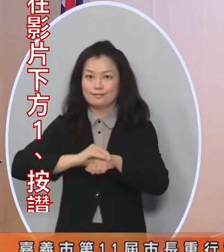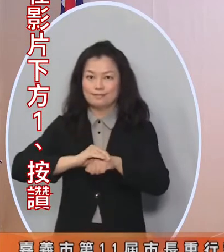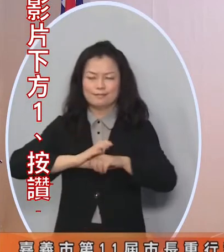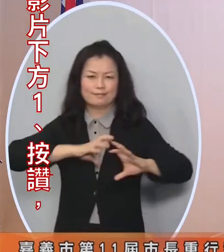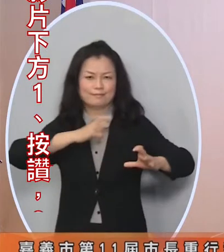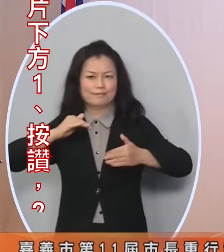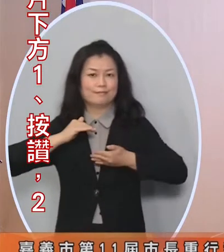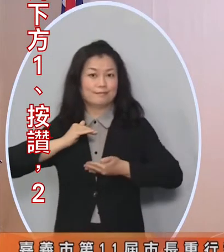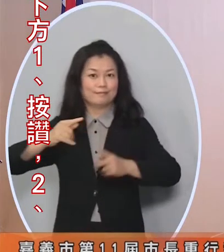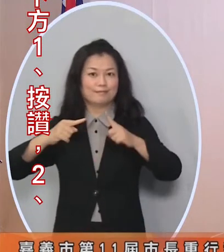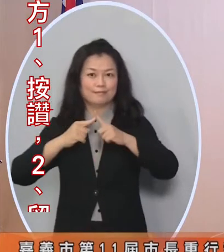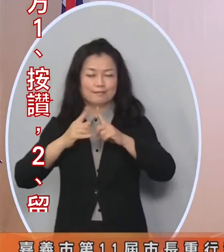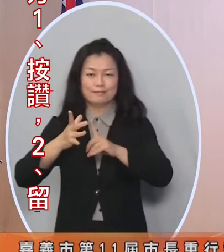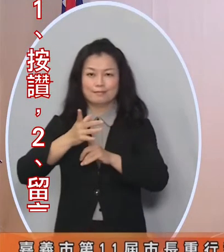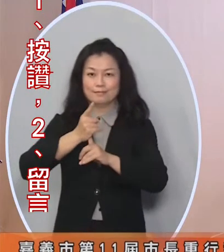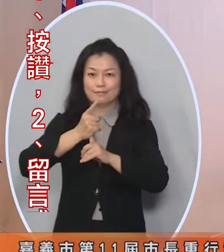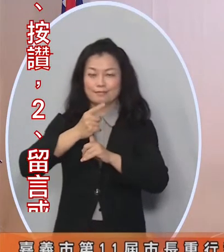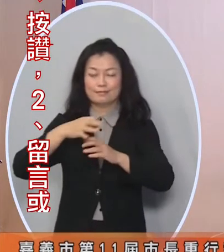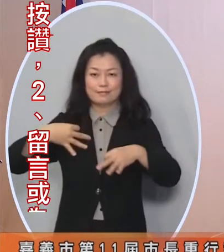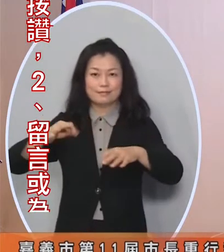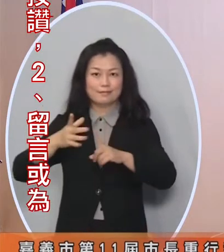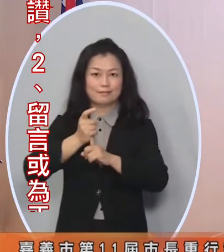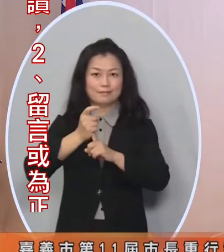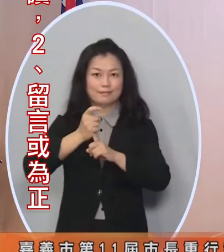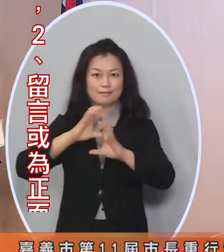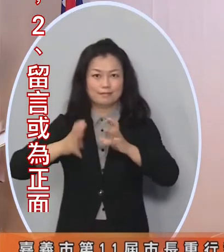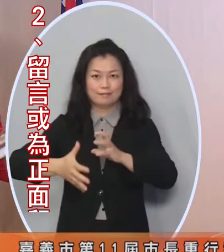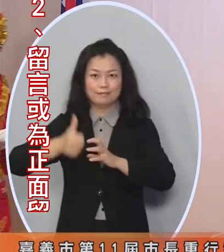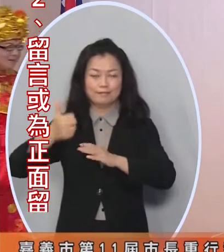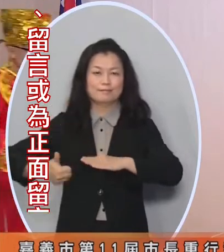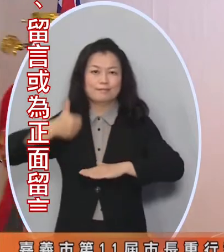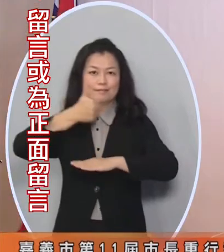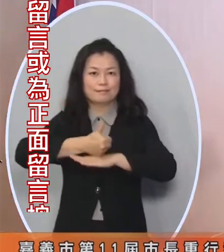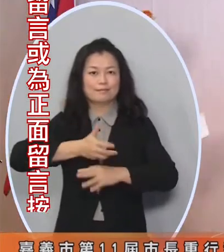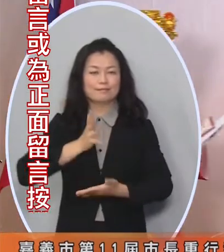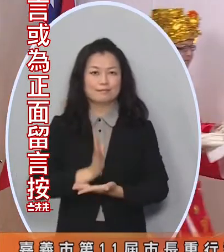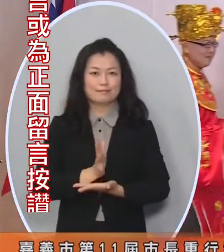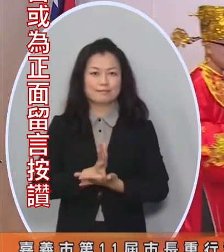界伟人蔡新总统上台发言。